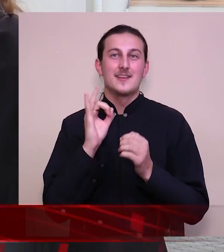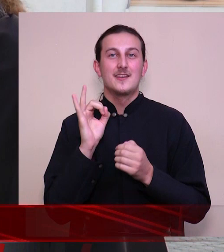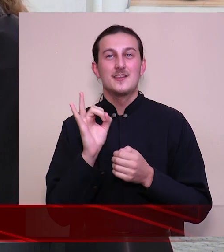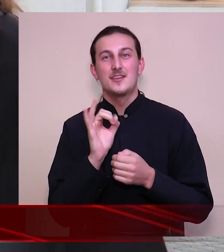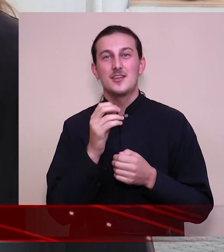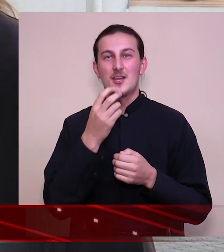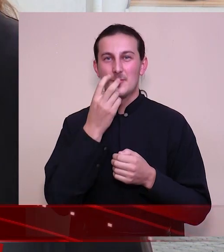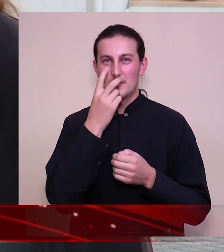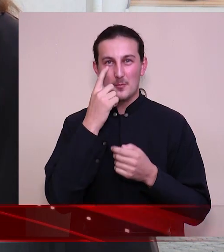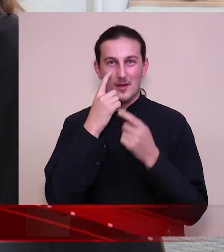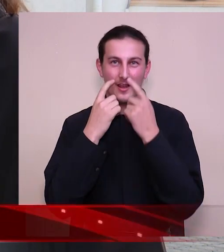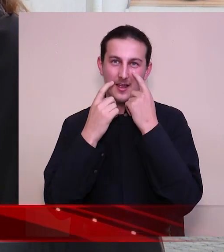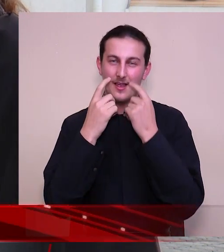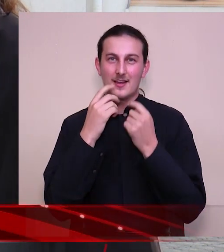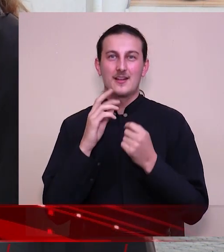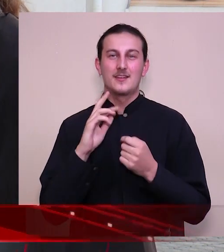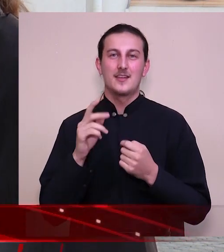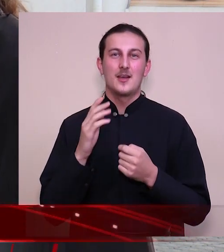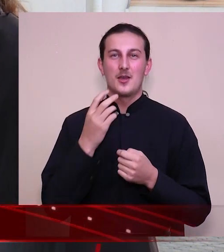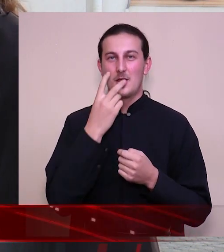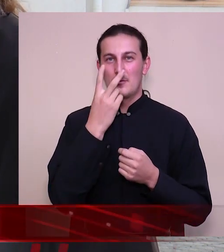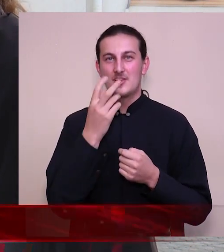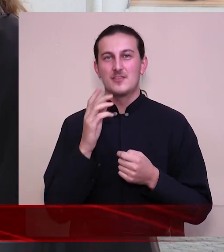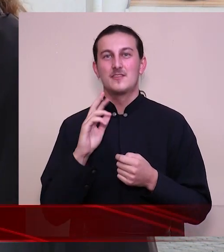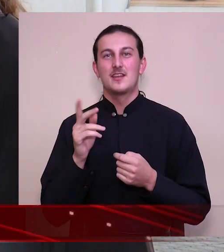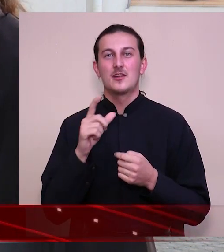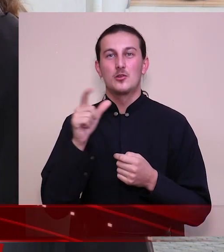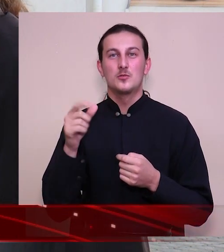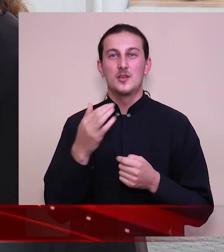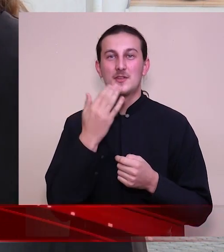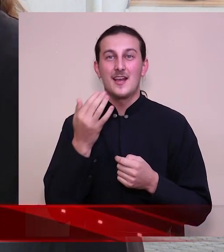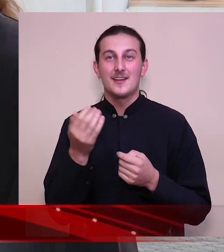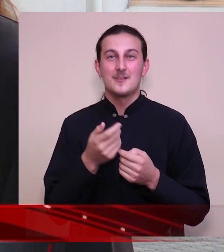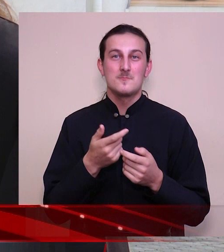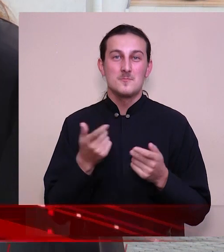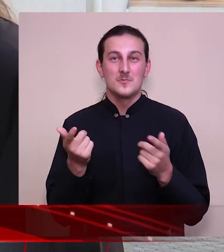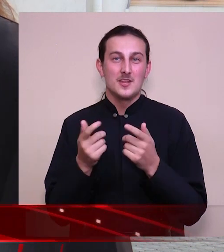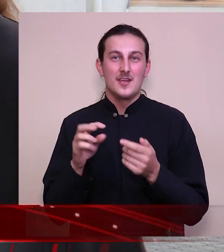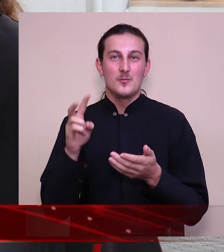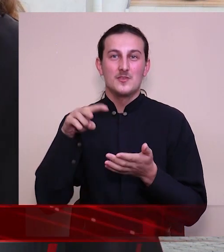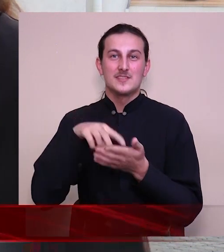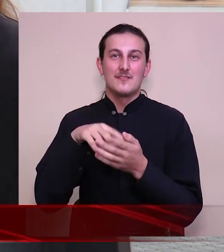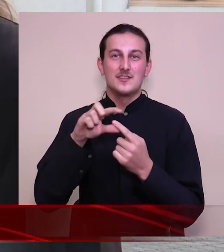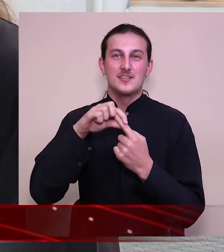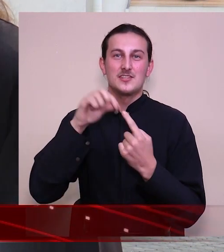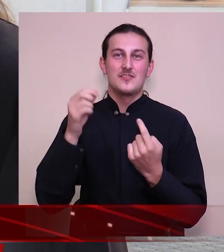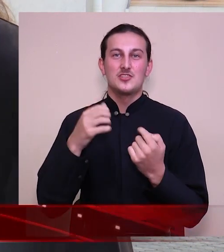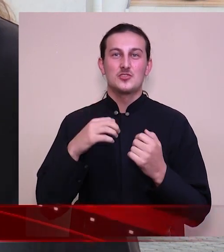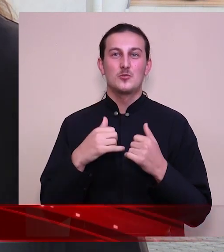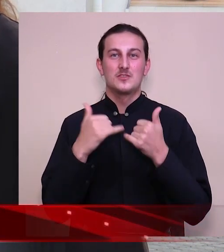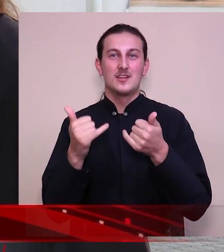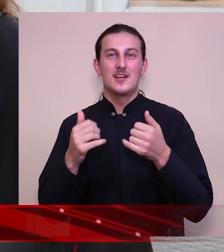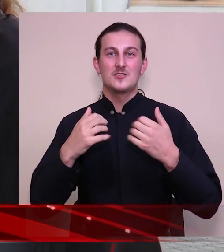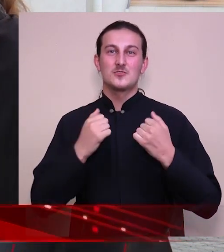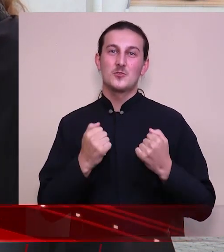своєму, люди похилого віку навіть, перший раз у своєму житті вони питали, де поставити можна свічку за здорових, де можна поставити свічку